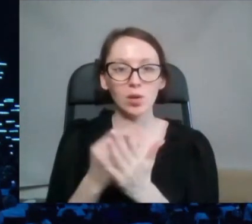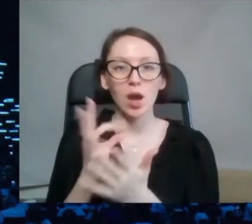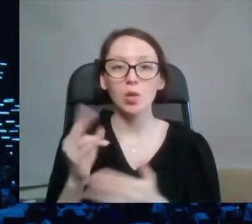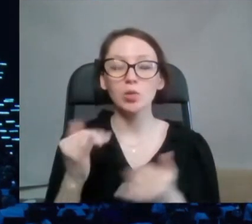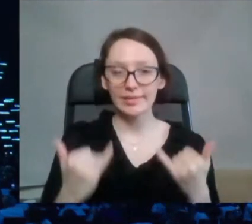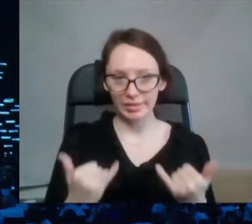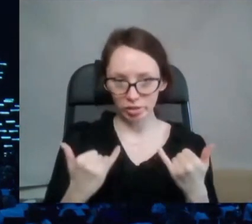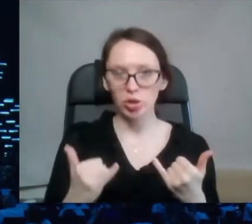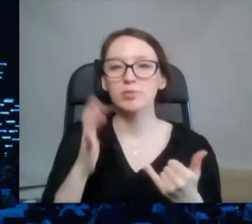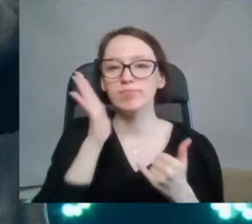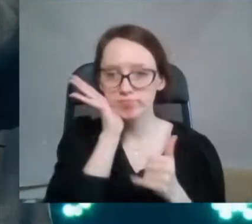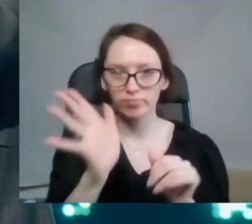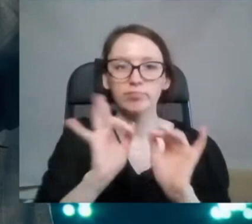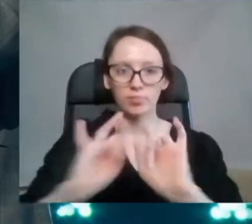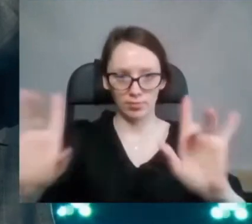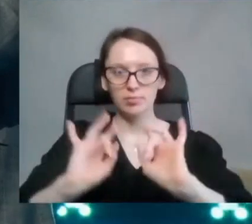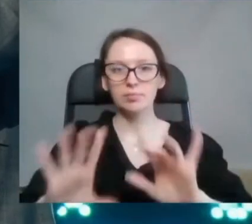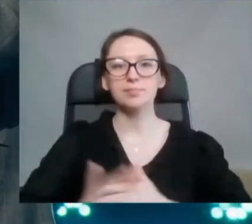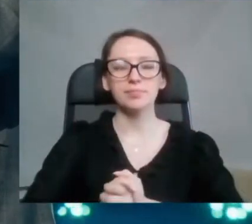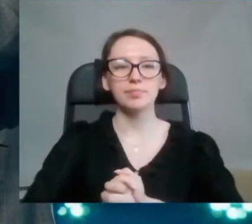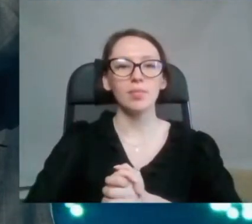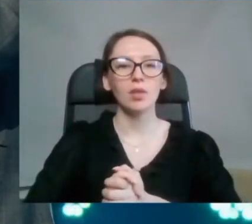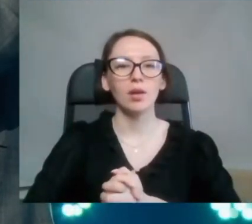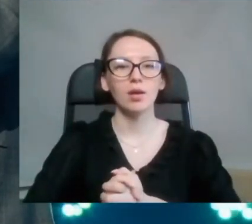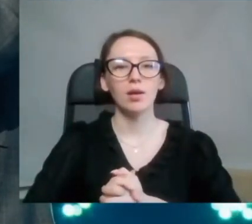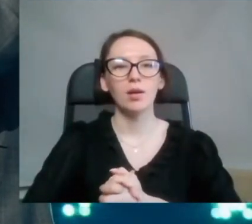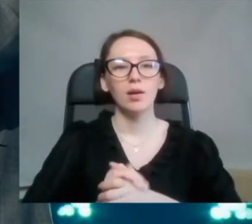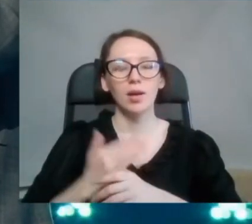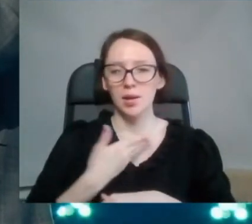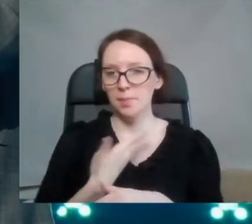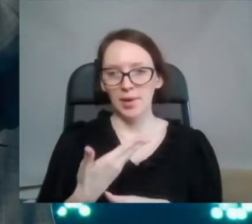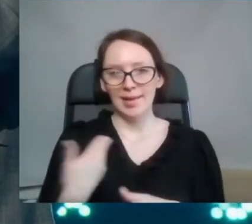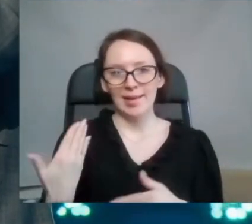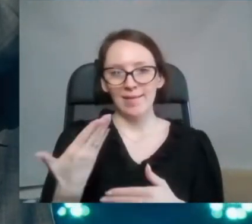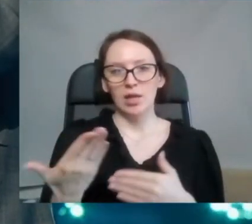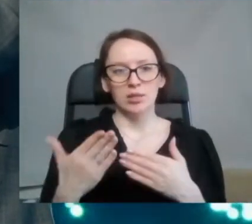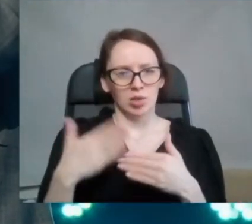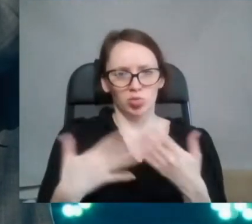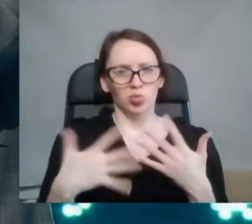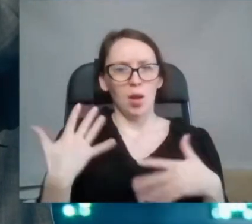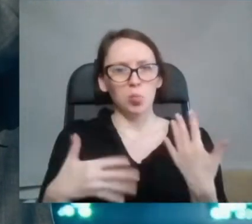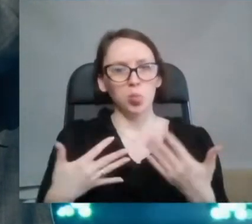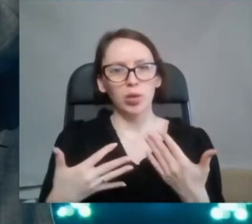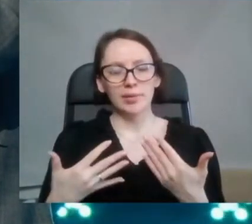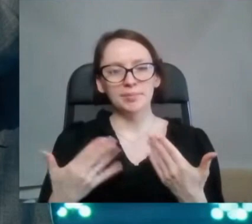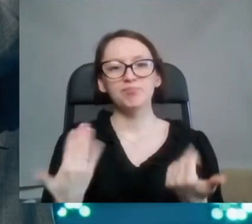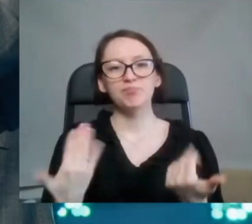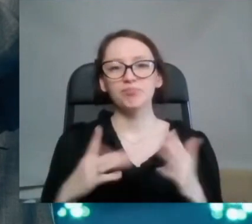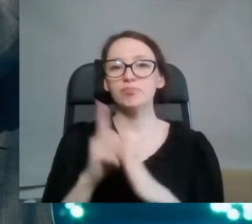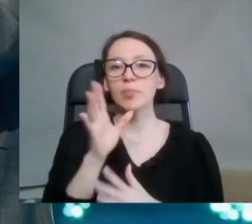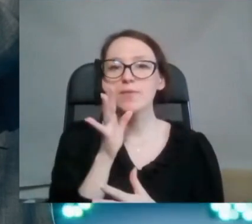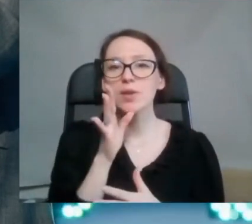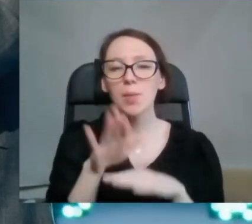собственно, пойдет речь. Ну что ж, мы вас окончательно запутали, да? Настало время